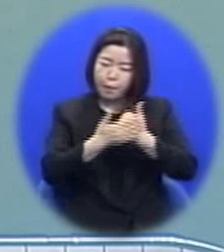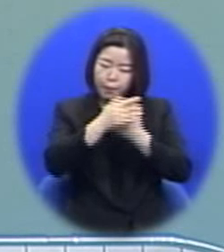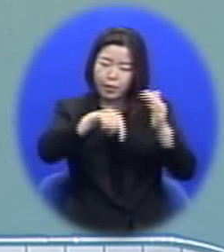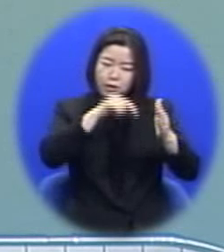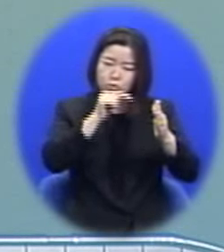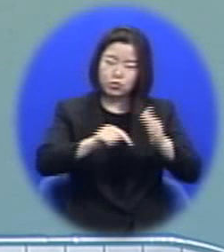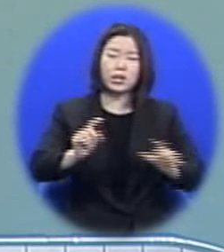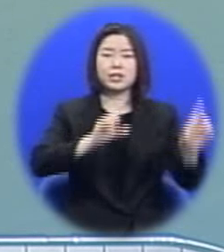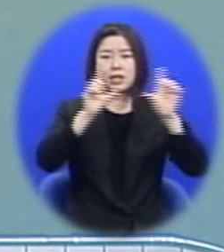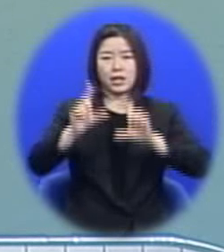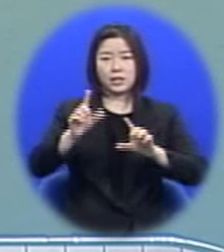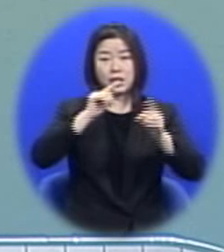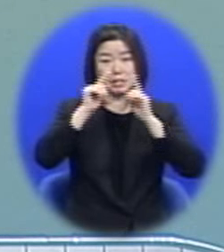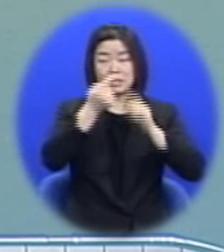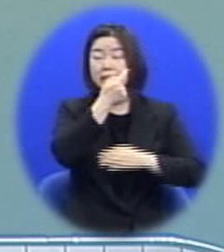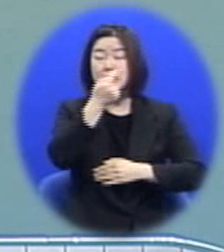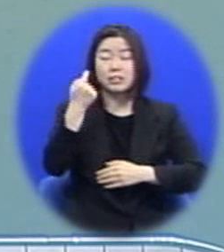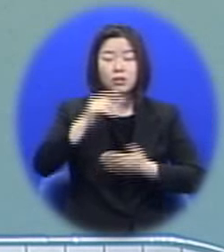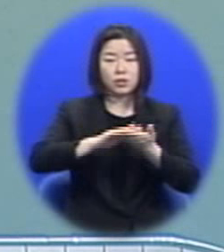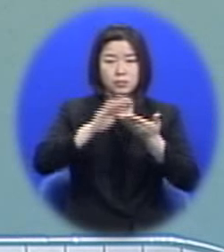그가 살았다는 것을 말해주고 있는